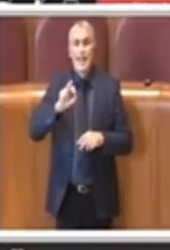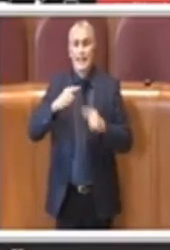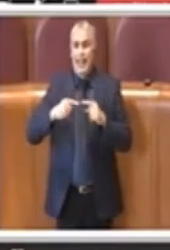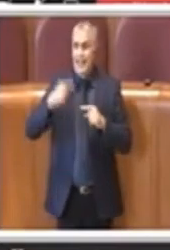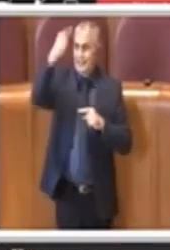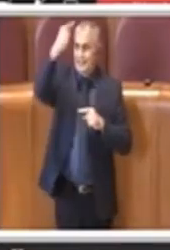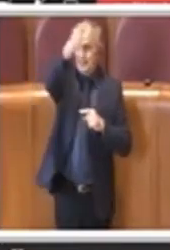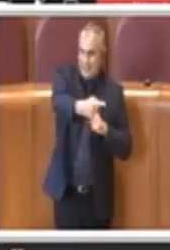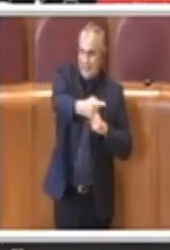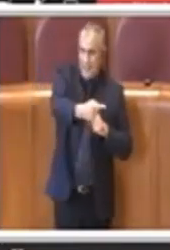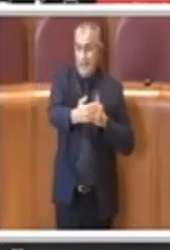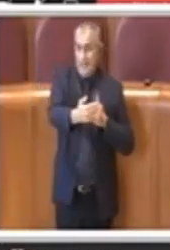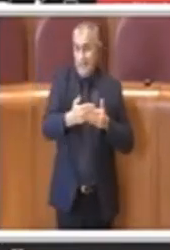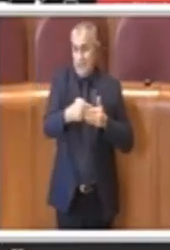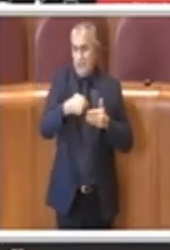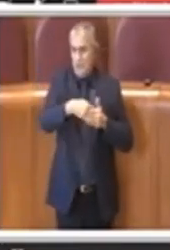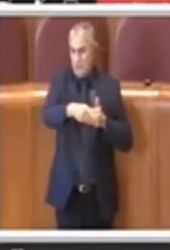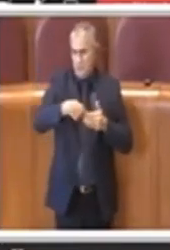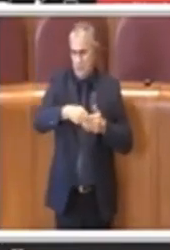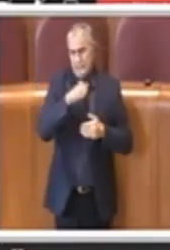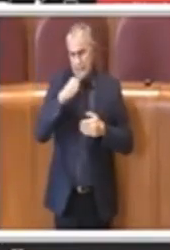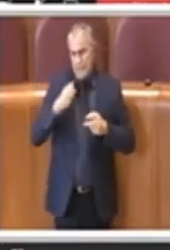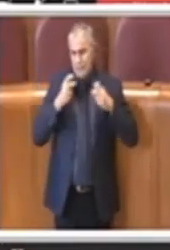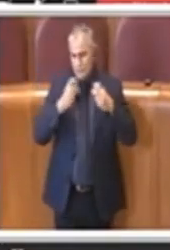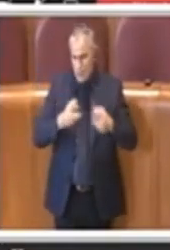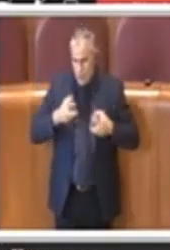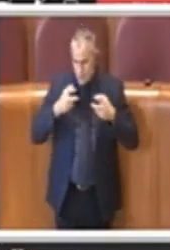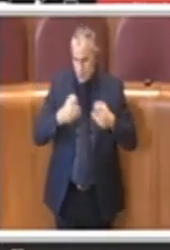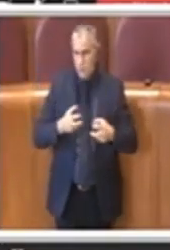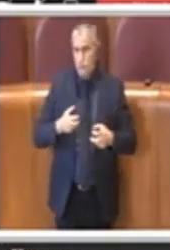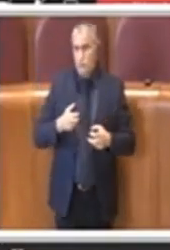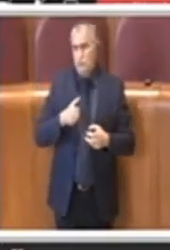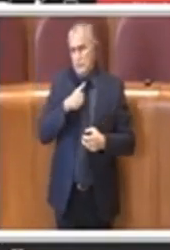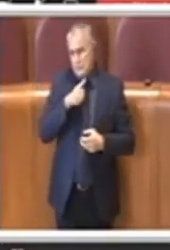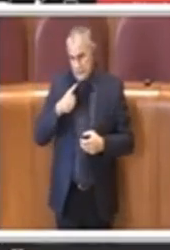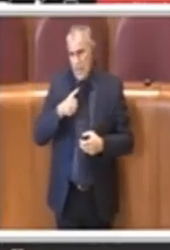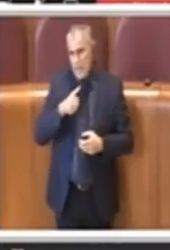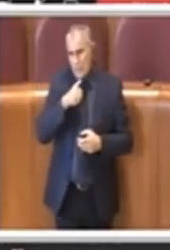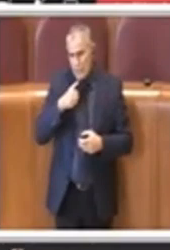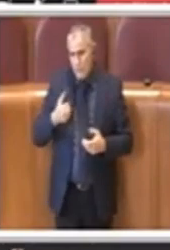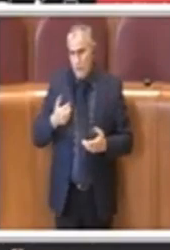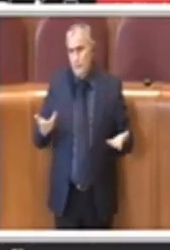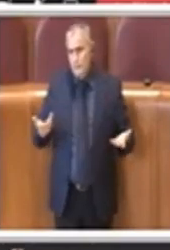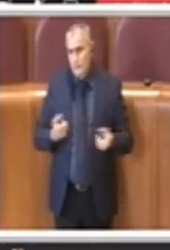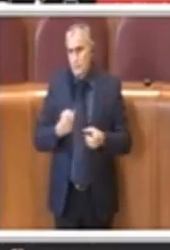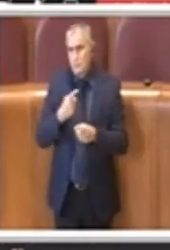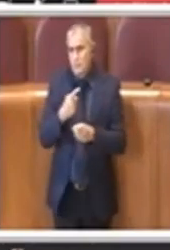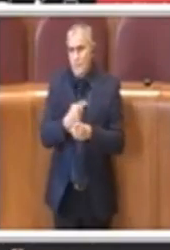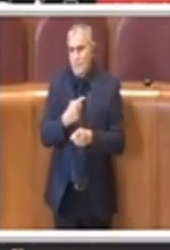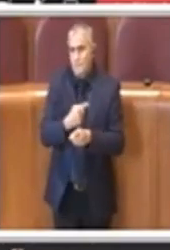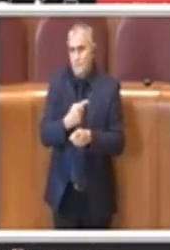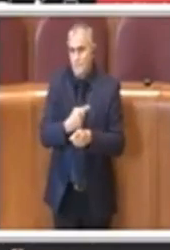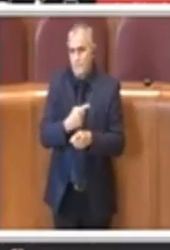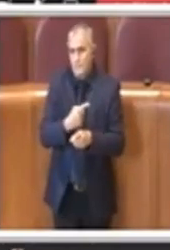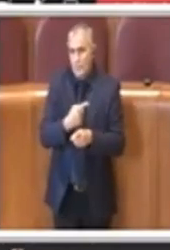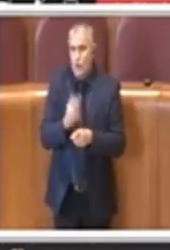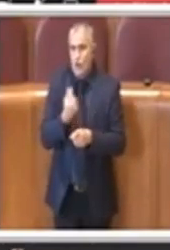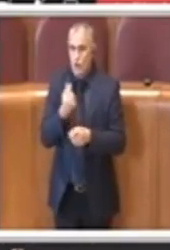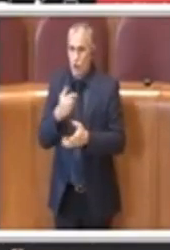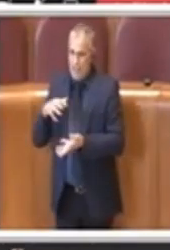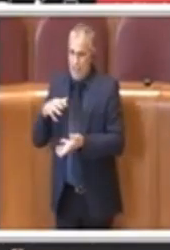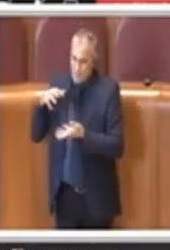sicuramente c'è bisogno di molto sforzo, sicuramente c'è bisogno, ci sono c'è un bisogno importante di